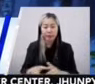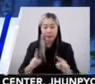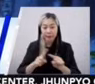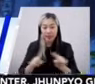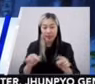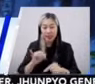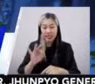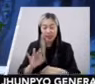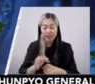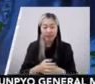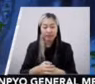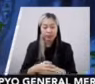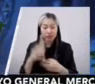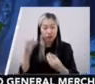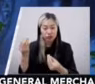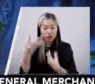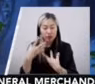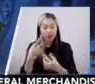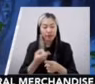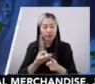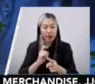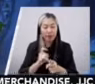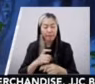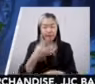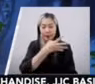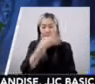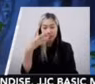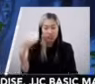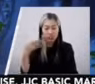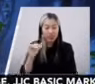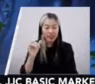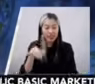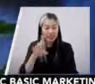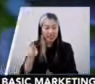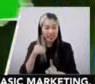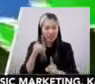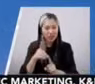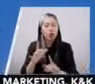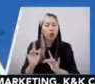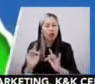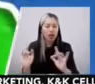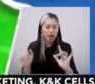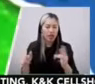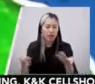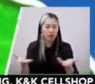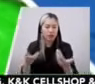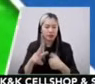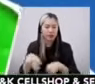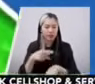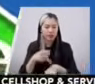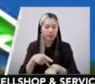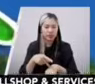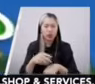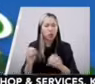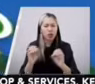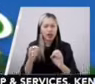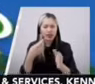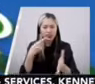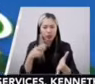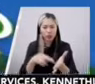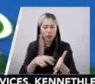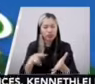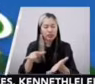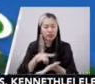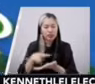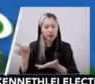ng Bureau of Immigration, sa petsang yan, wala si Guo sa Pilipinas. Walang record ng pag-alis sa bansa ni Guo, pero may